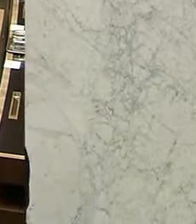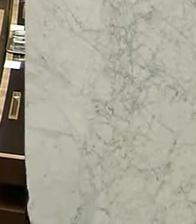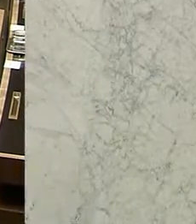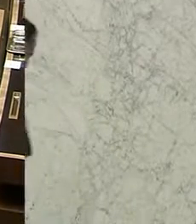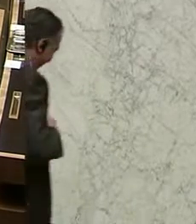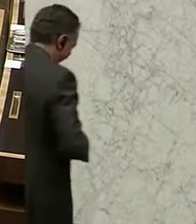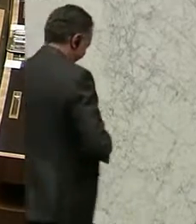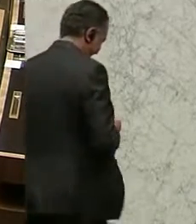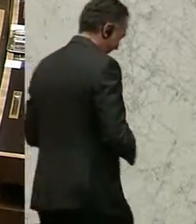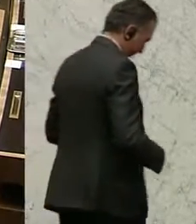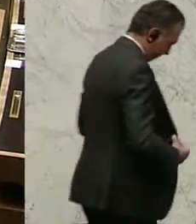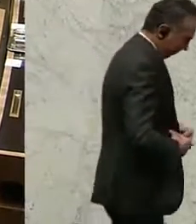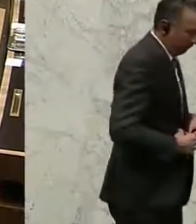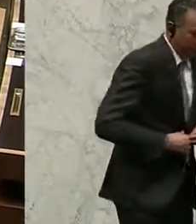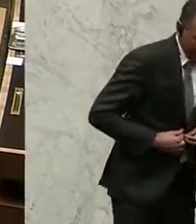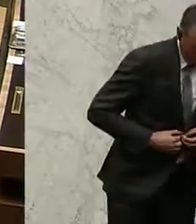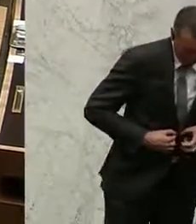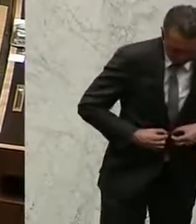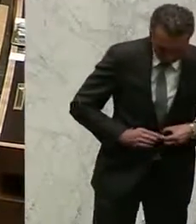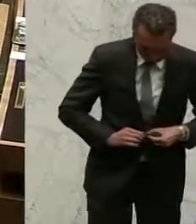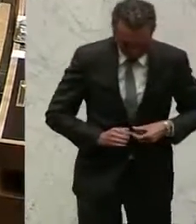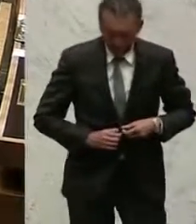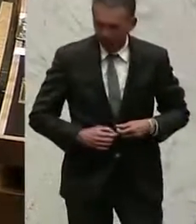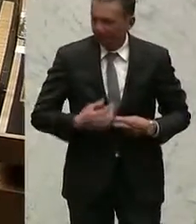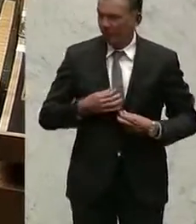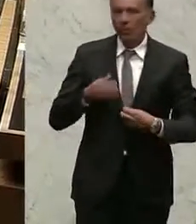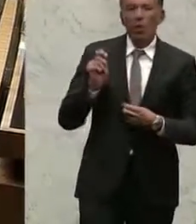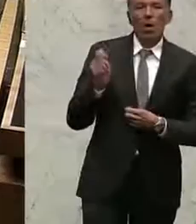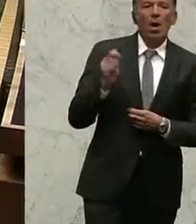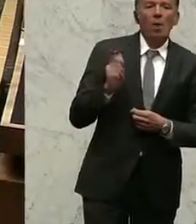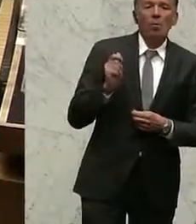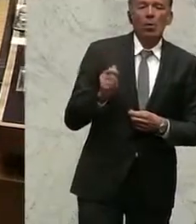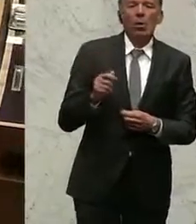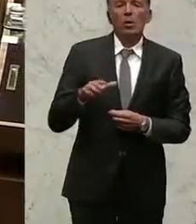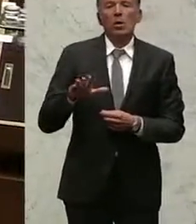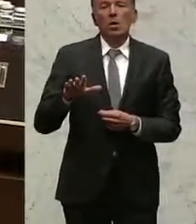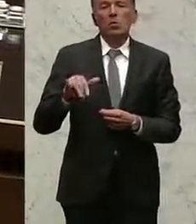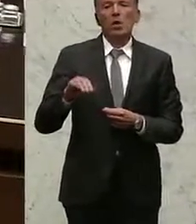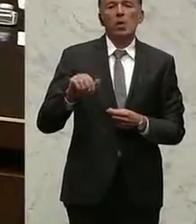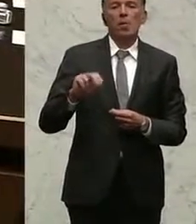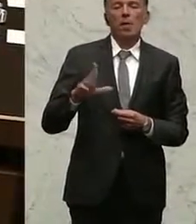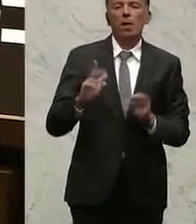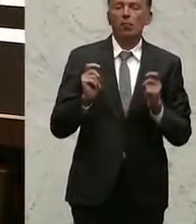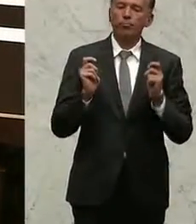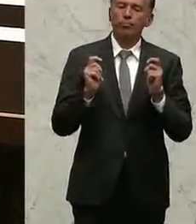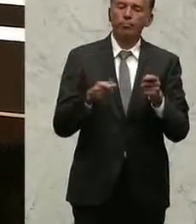Carmen Szymanek, Frauensprecherin der FPÖ, fordert eine Abschiebung von straffällig gewordenen Asylwerbern.